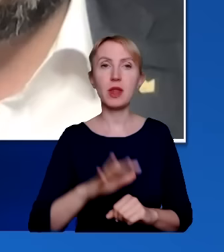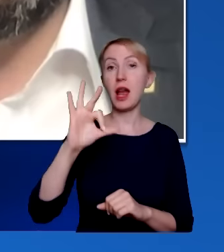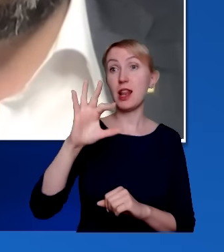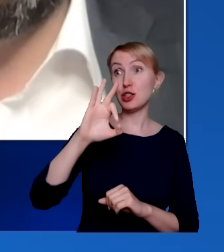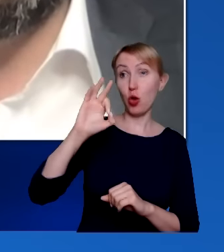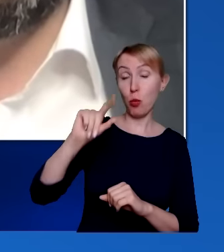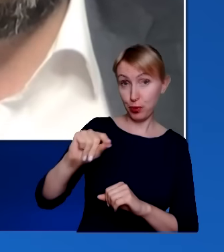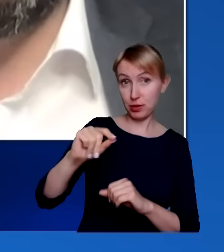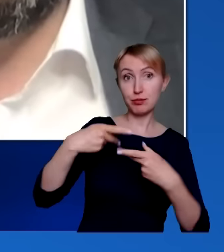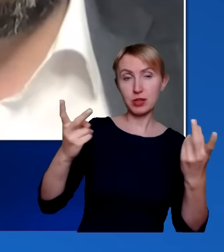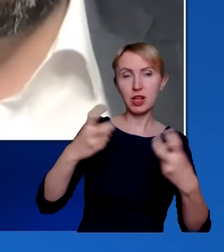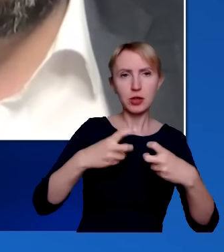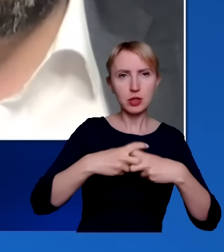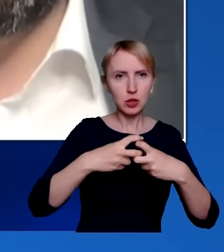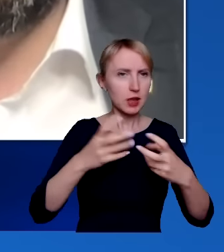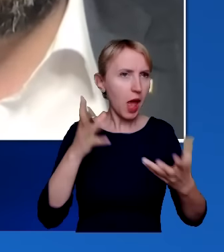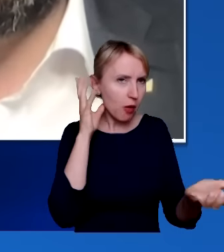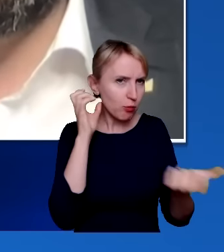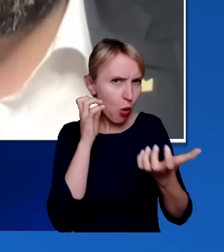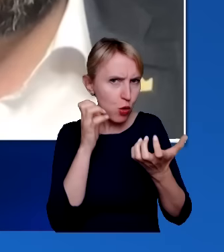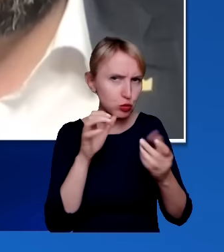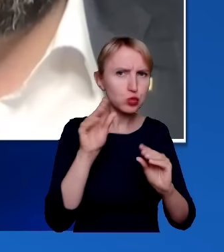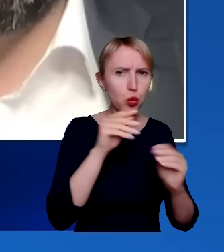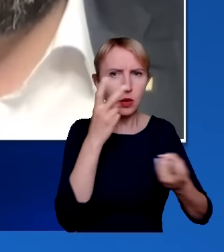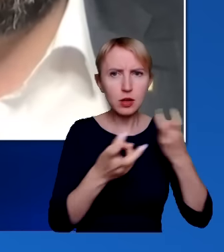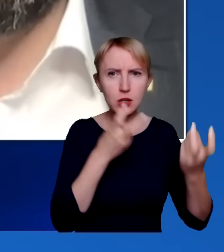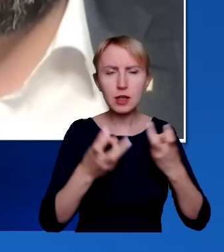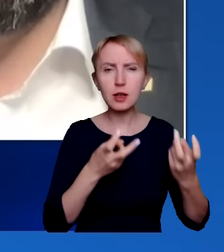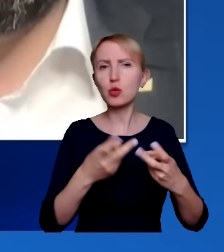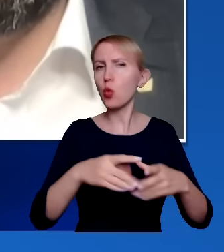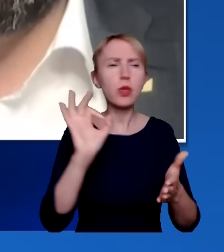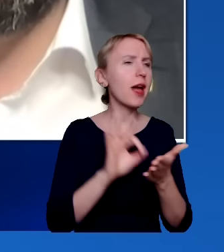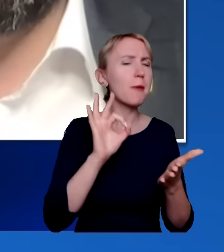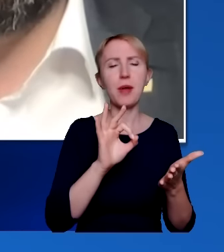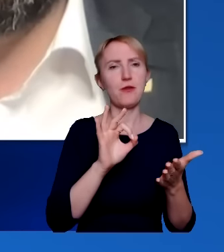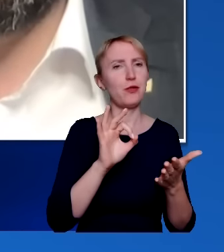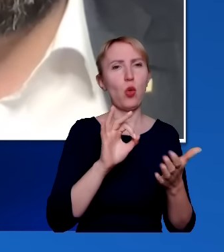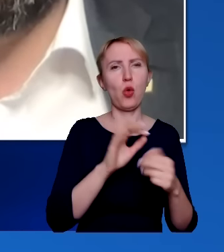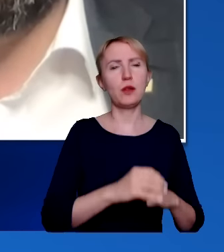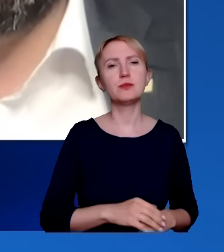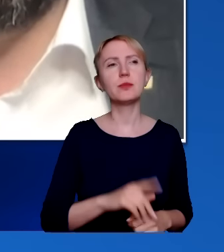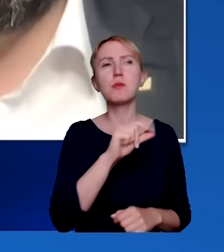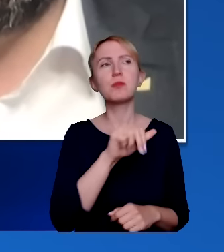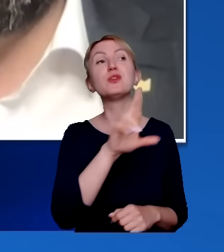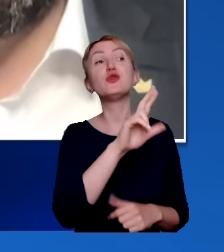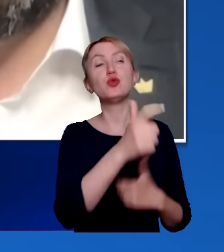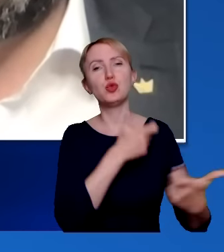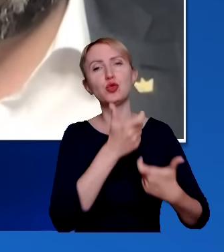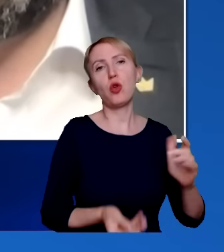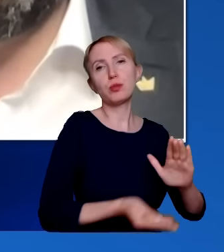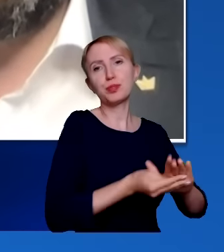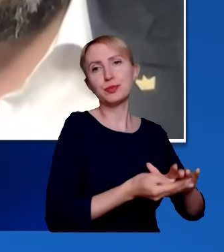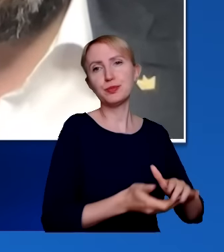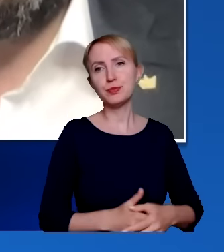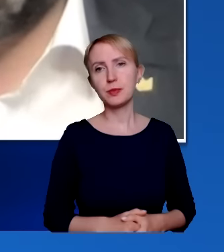że neutralizuje podsłuchy który no na pewno w domyśle pewnie jakiś pisior albo zwolennik pisiorów podłożu